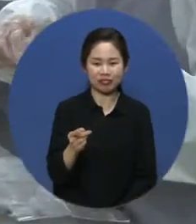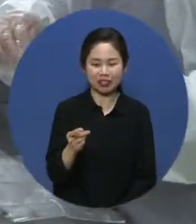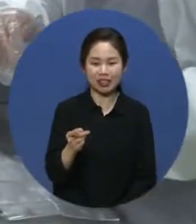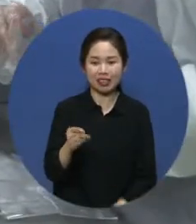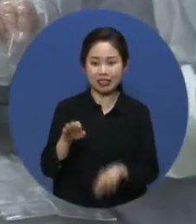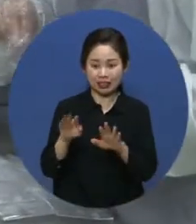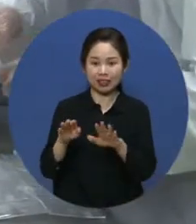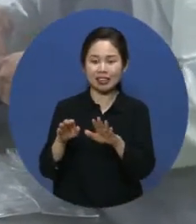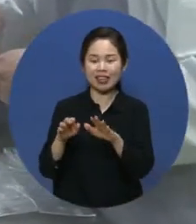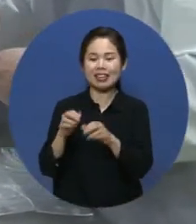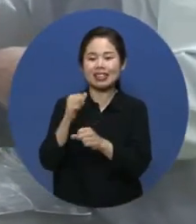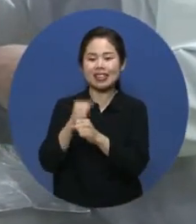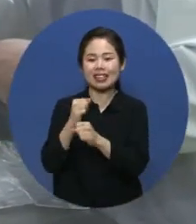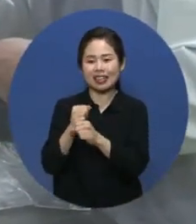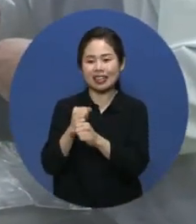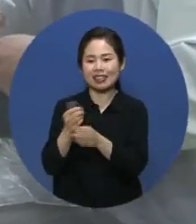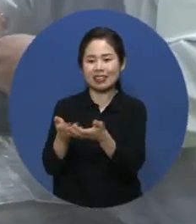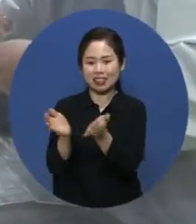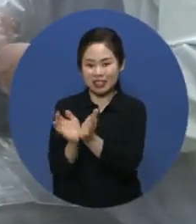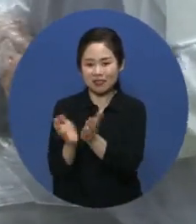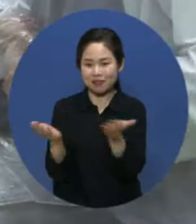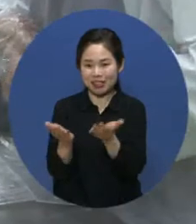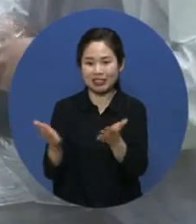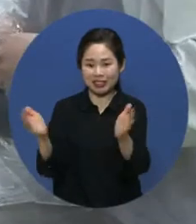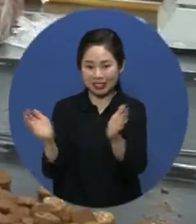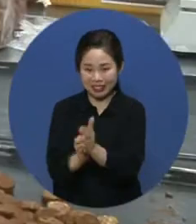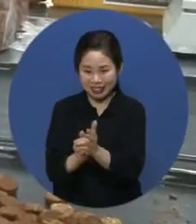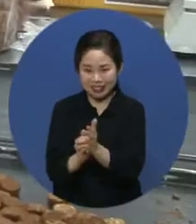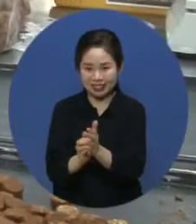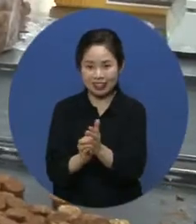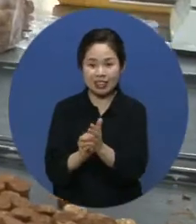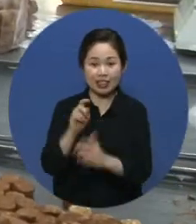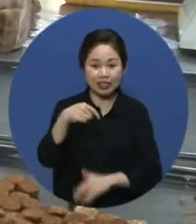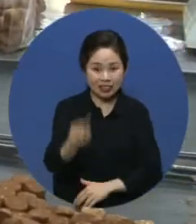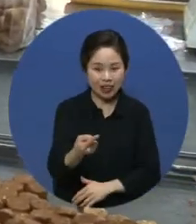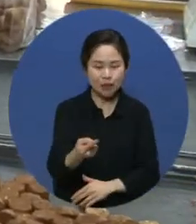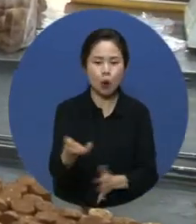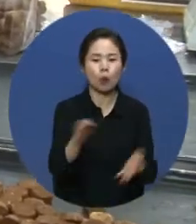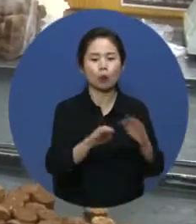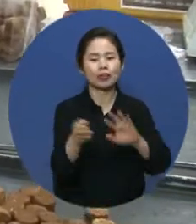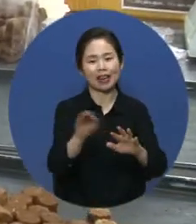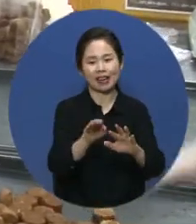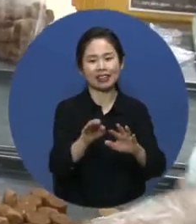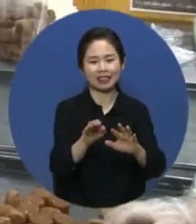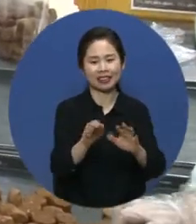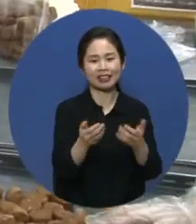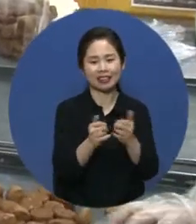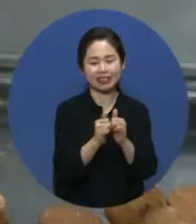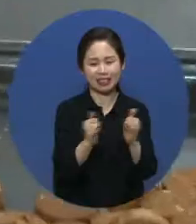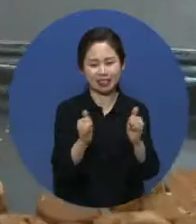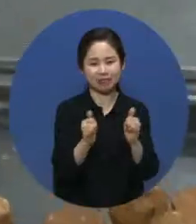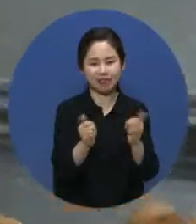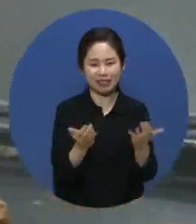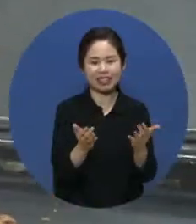여기까지. 이제 포장 파트 근로자들의 손이 바빠질 차례입니다.